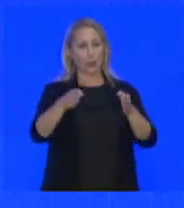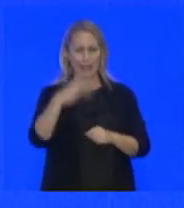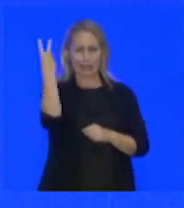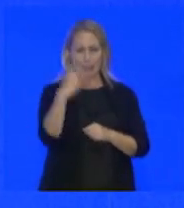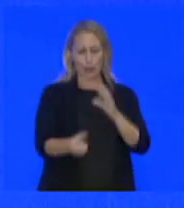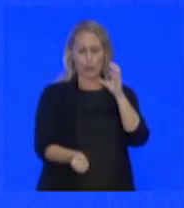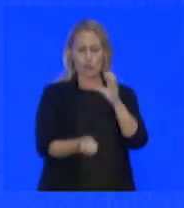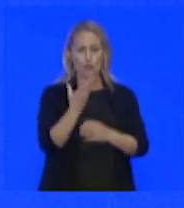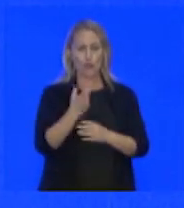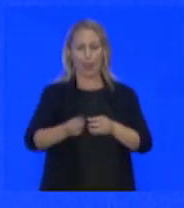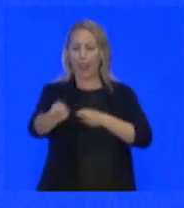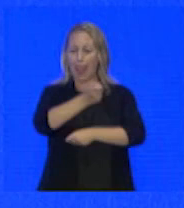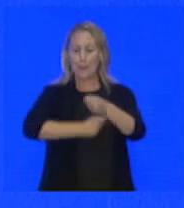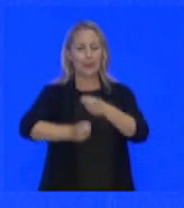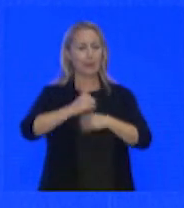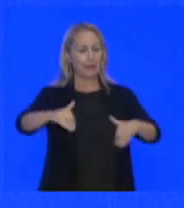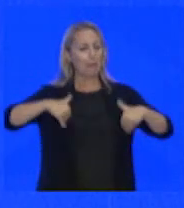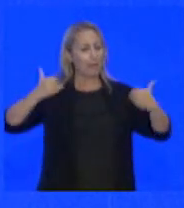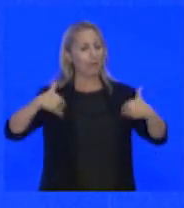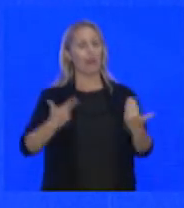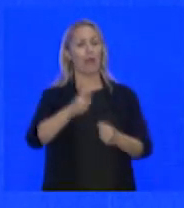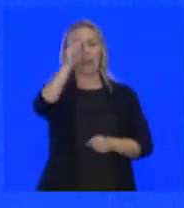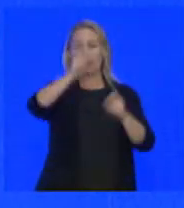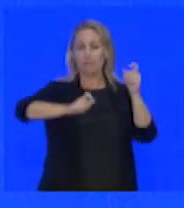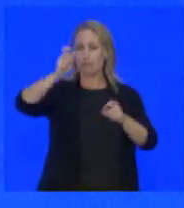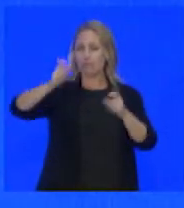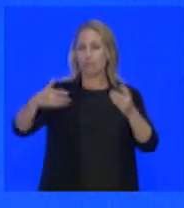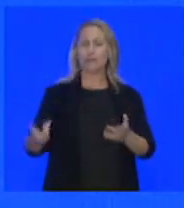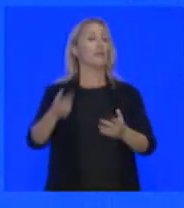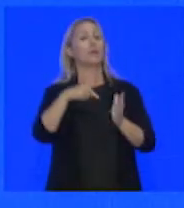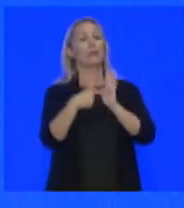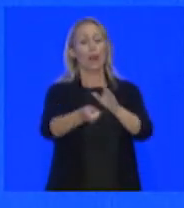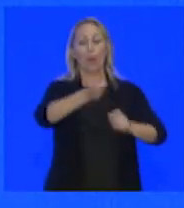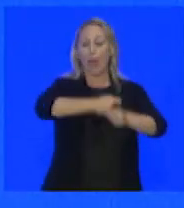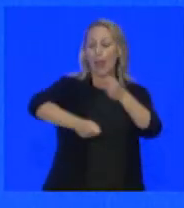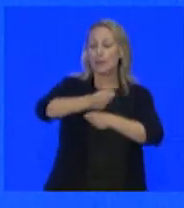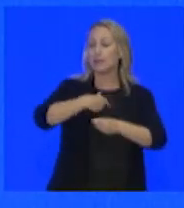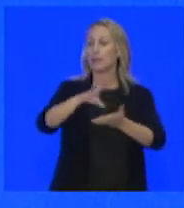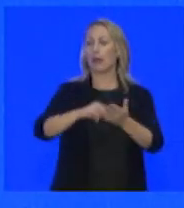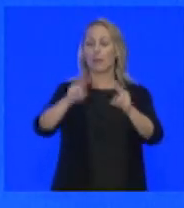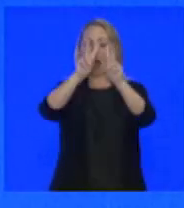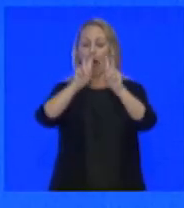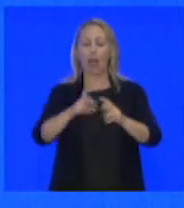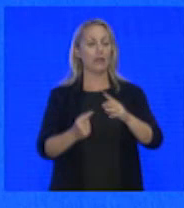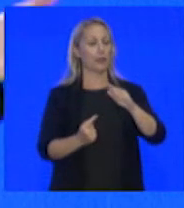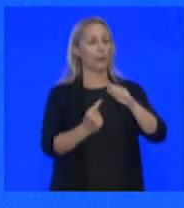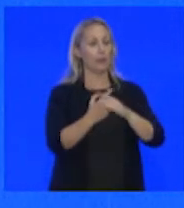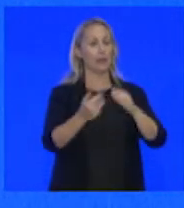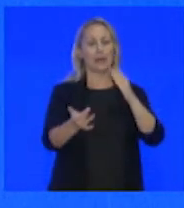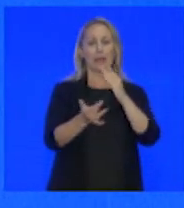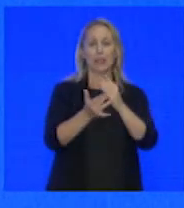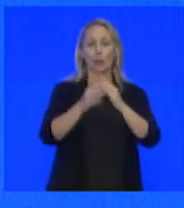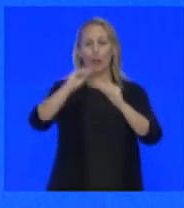νέες επιχειρήσεις, νέα παιδιά, προσβλέπουν πια να φτιάξουν τη δικιά τους επιχείρηση στον χώρο της έρευνας, της καινοτομίας. Πολλοί